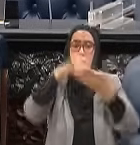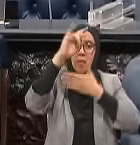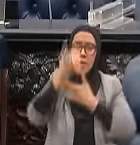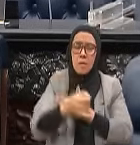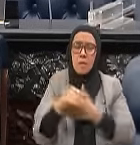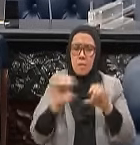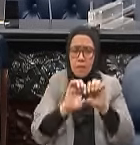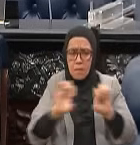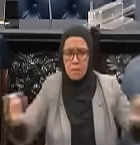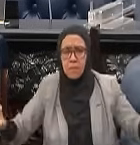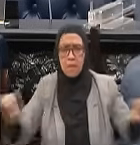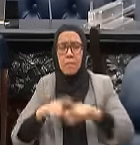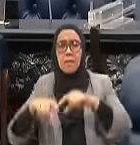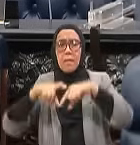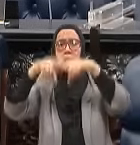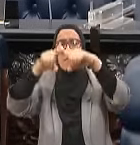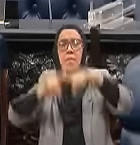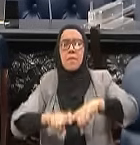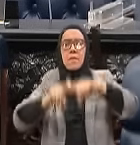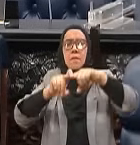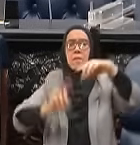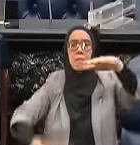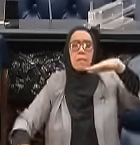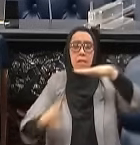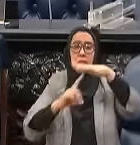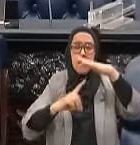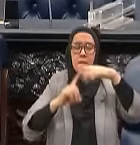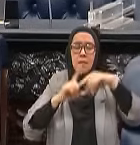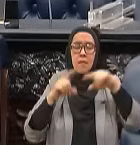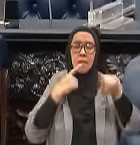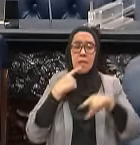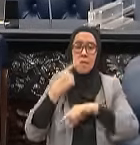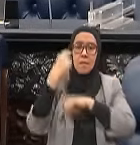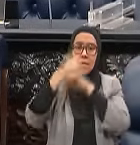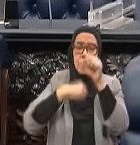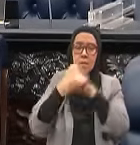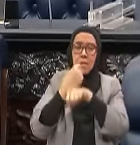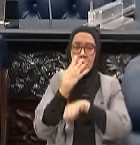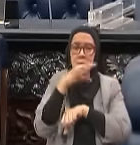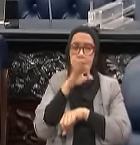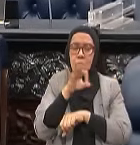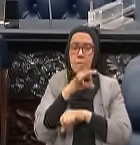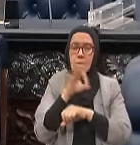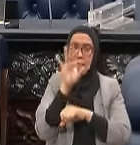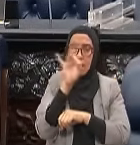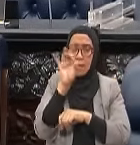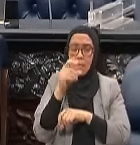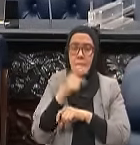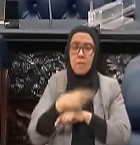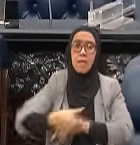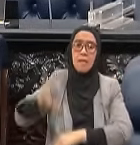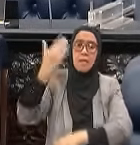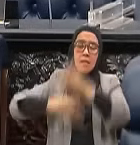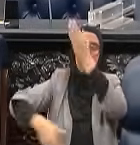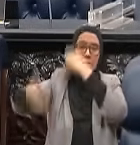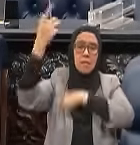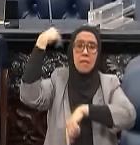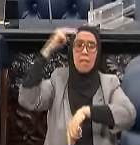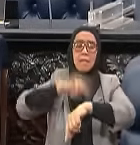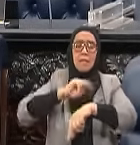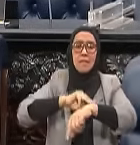terlalu kepada pembantu andasaka buta sejak 1980 termasuk zaman pemerintahan FISIP UNS tidak